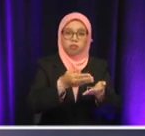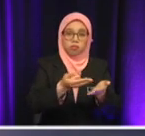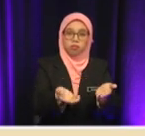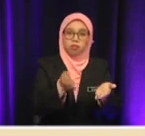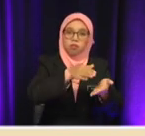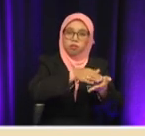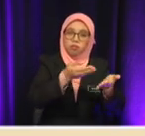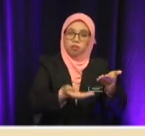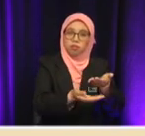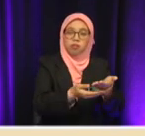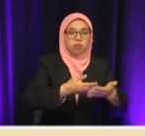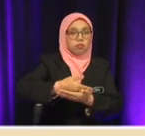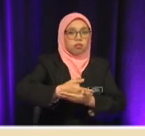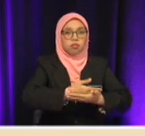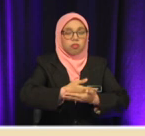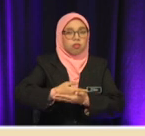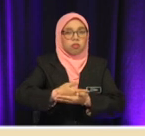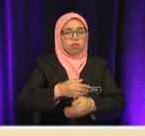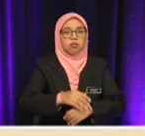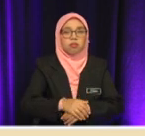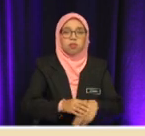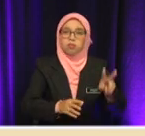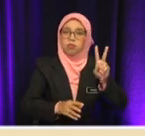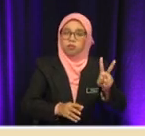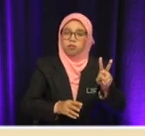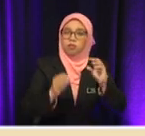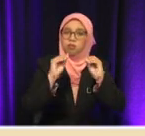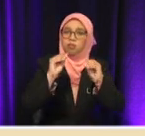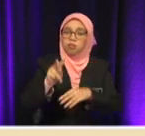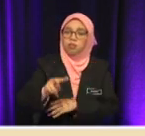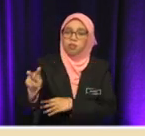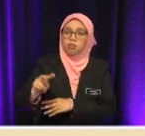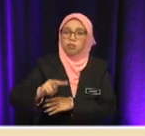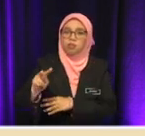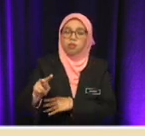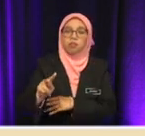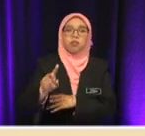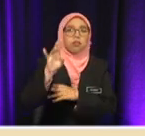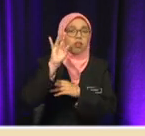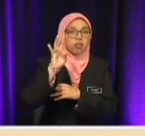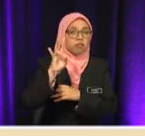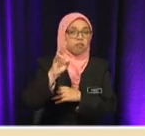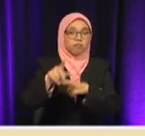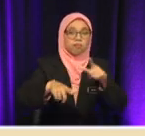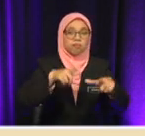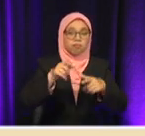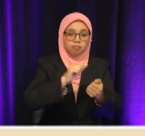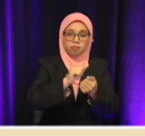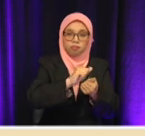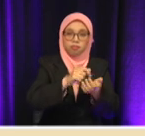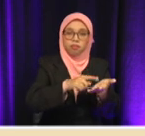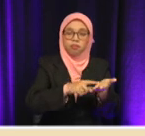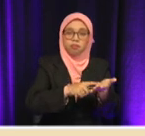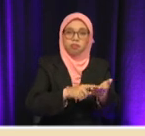melatih kanak-kanak mengamalkan tujuh langkah mencuci tangan yang betul. Dan yang ketiga, tidak berkongsi peralatan makan dan minum